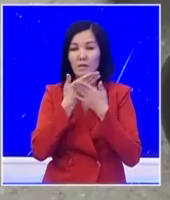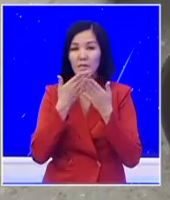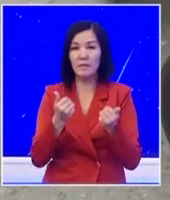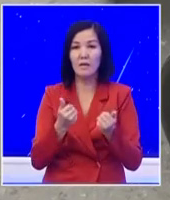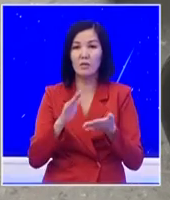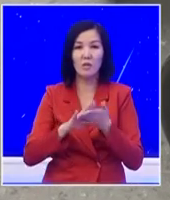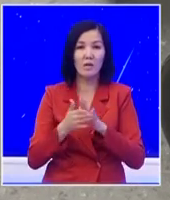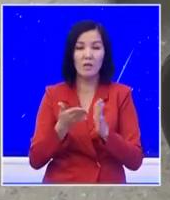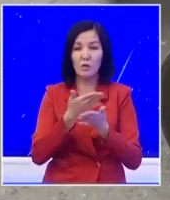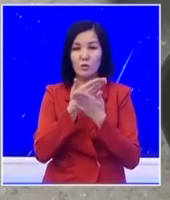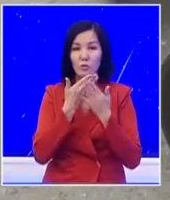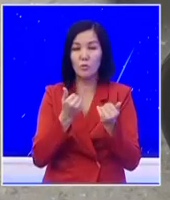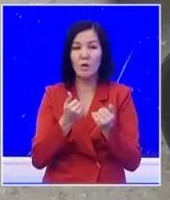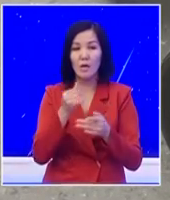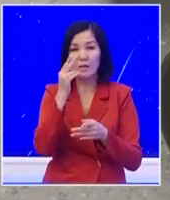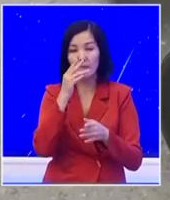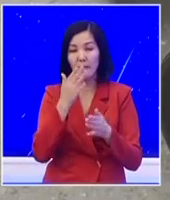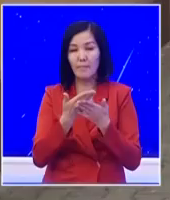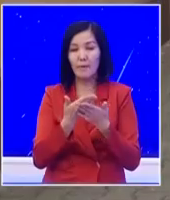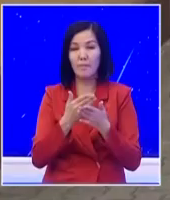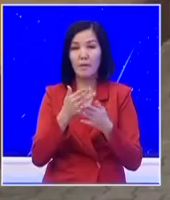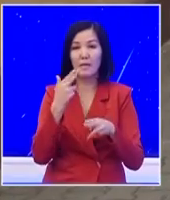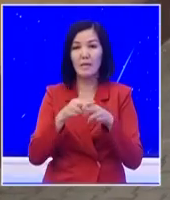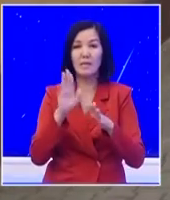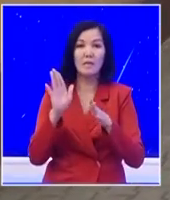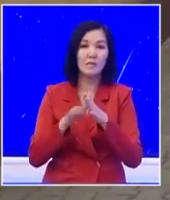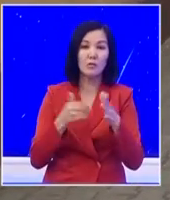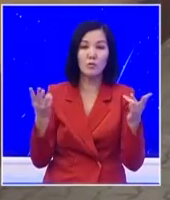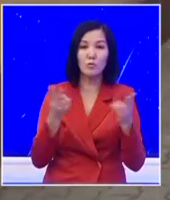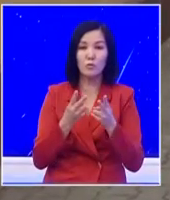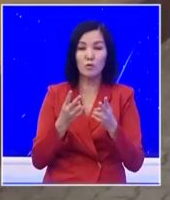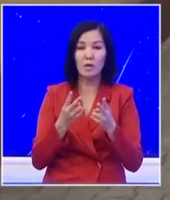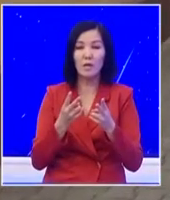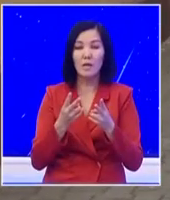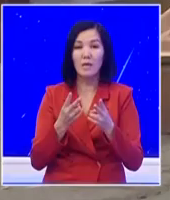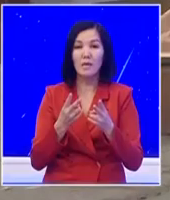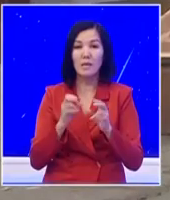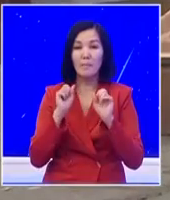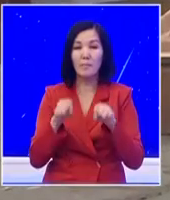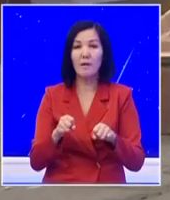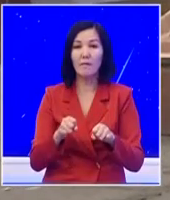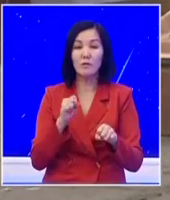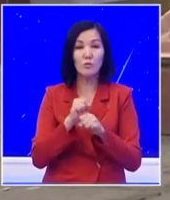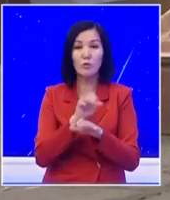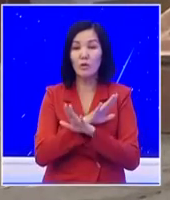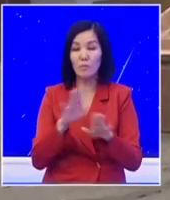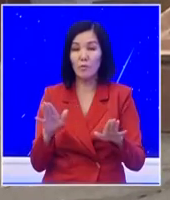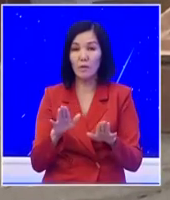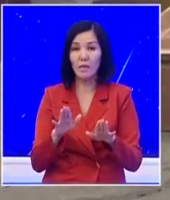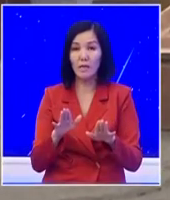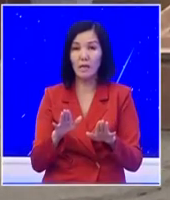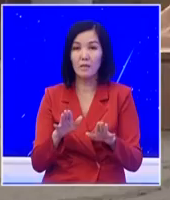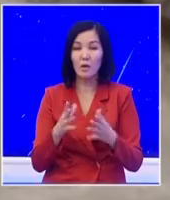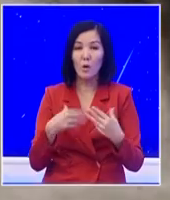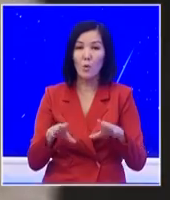Розақ Жаркенова бөгетсіз орта ерекше жандардың құқығын тежемеуді білдіреді. Санитарлық бөлмелердің де қоғамдық